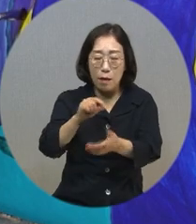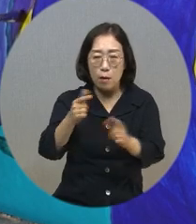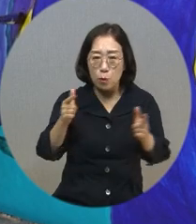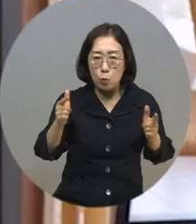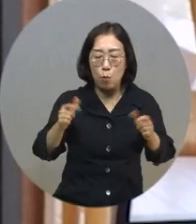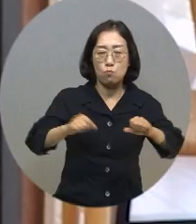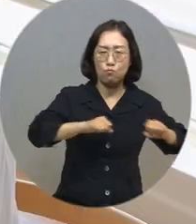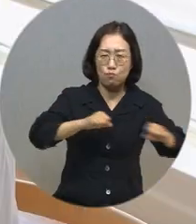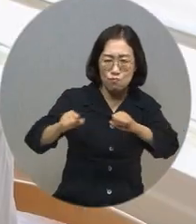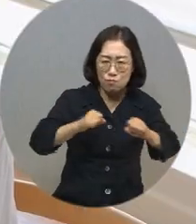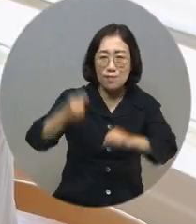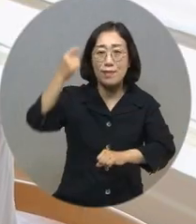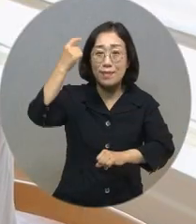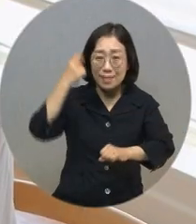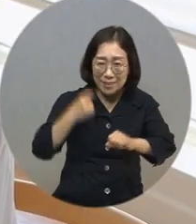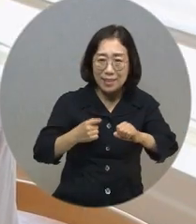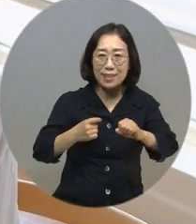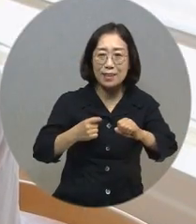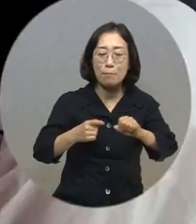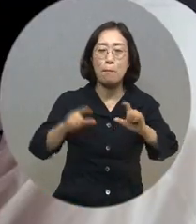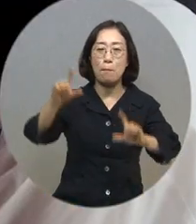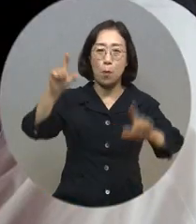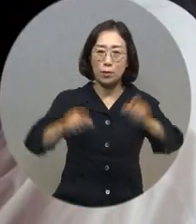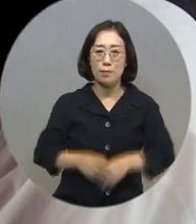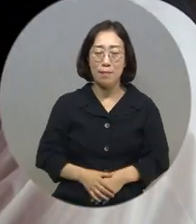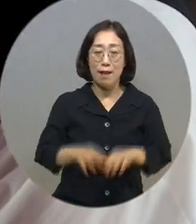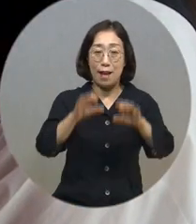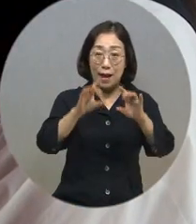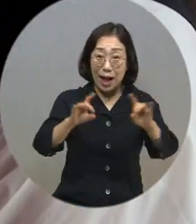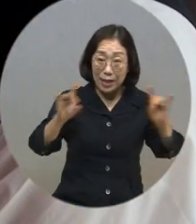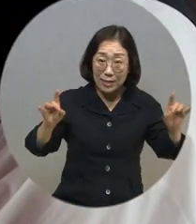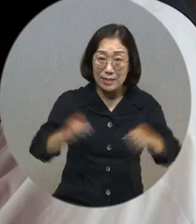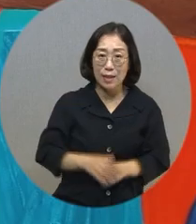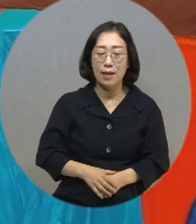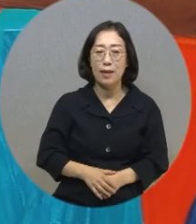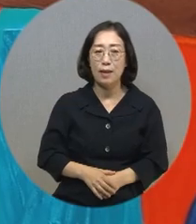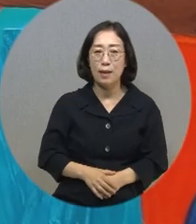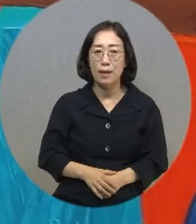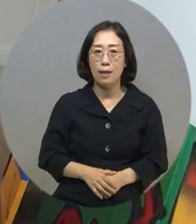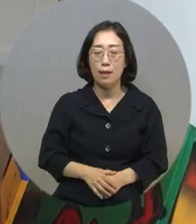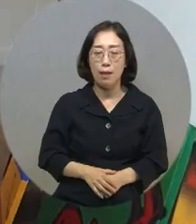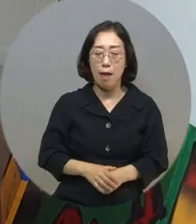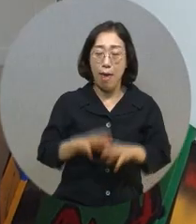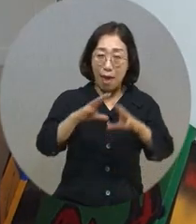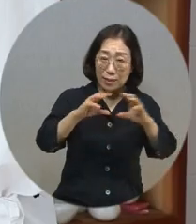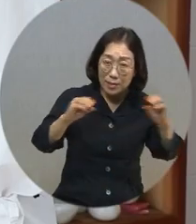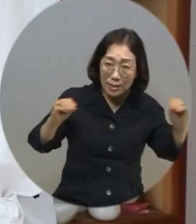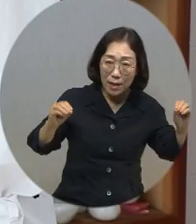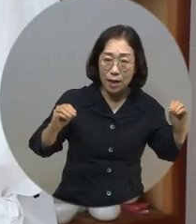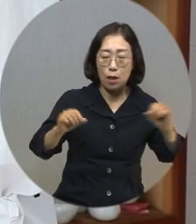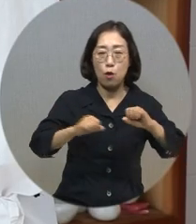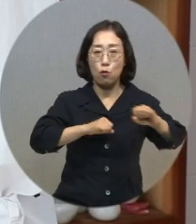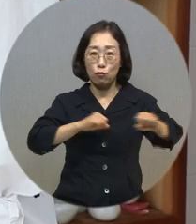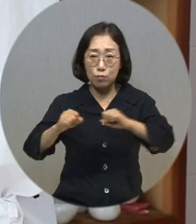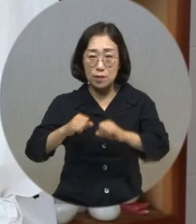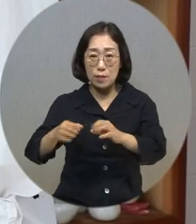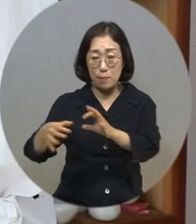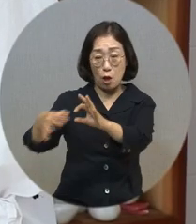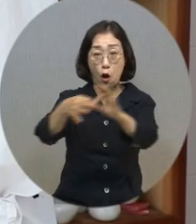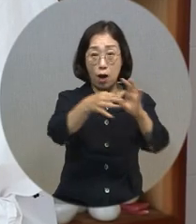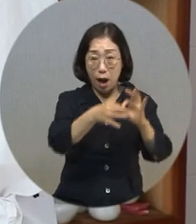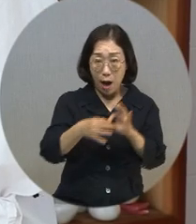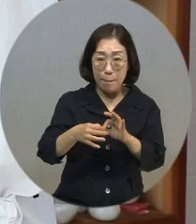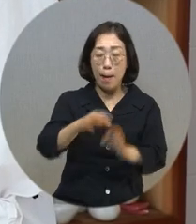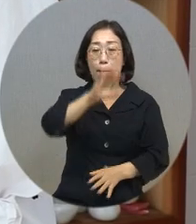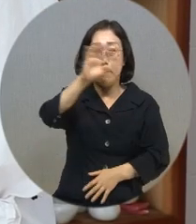동사에 가깝습니다 각자의 구조속에서 해체와 움직임 결이 반복되고